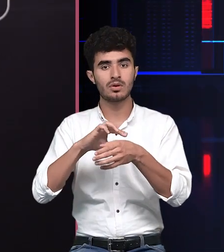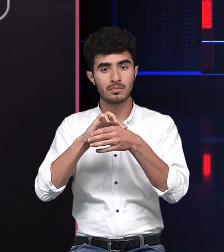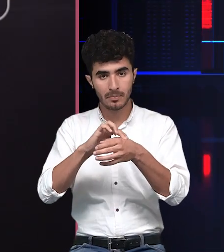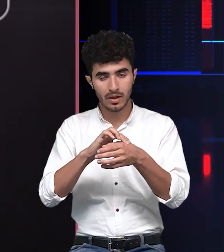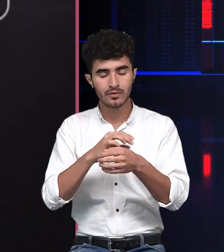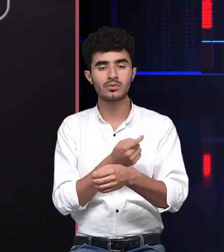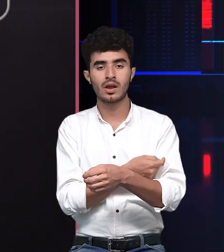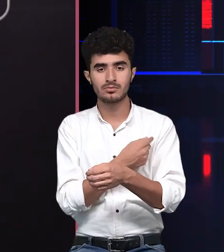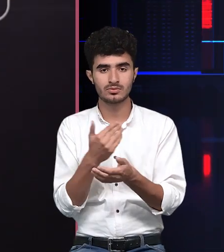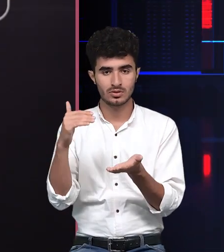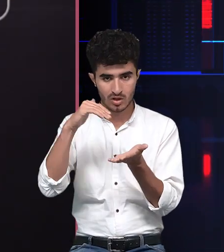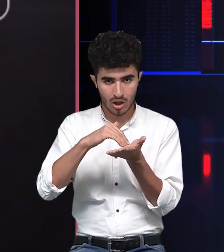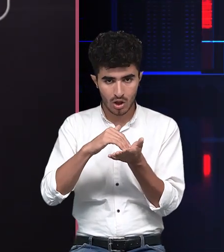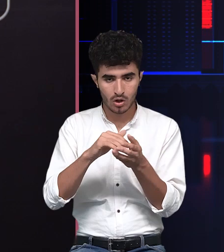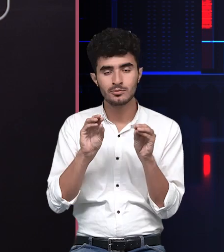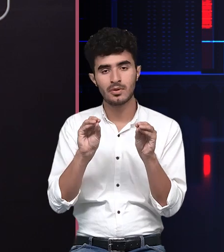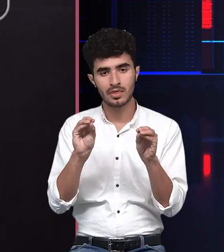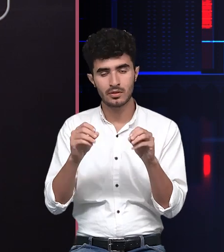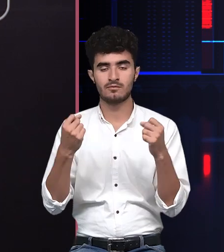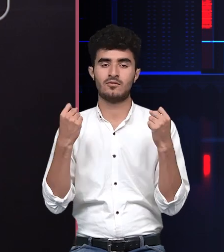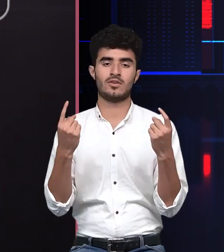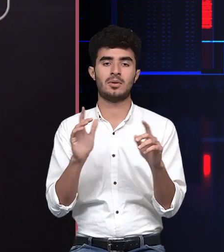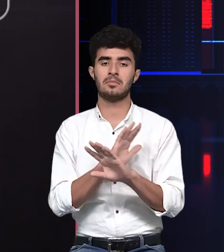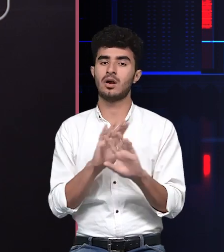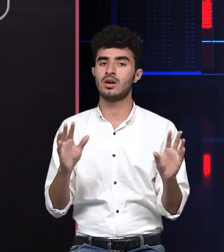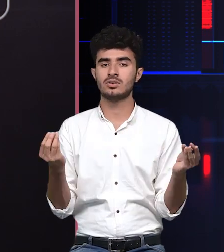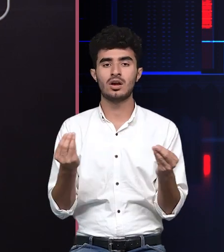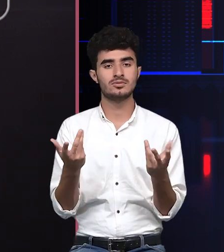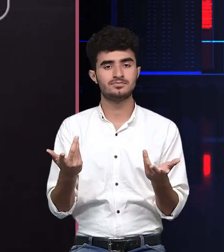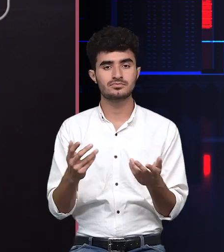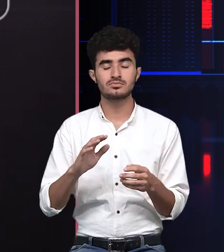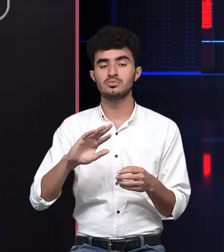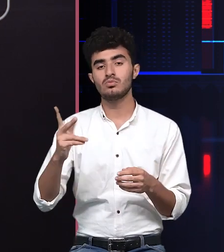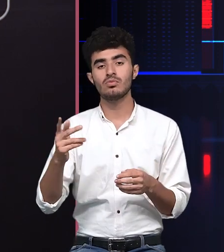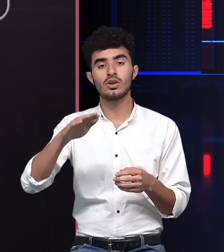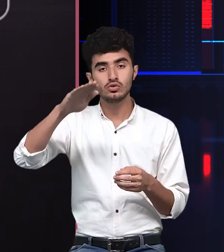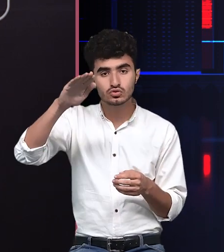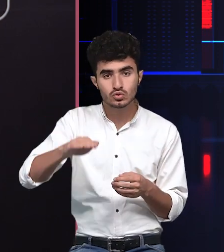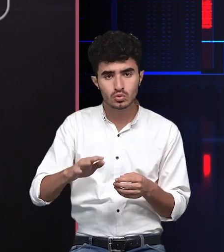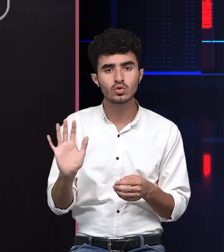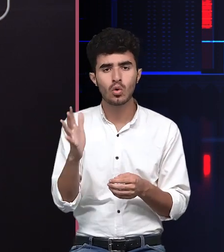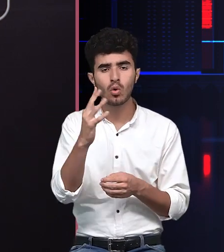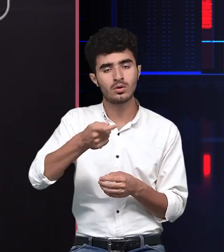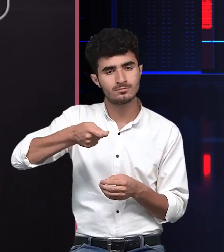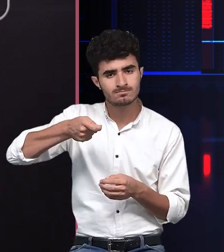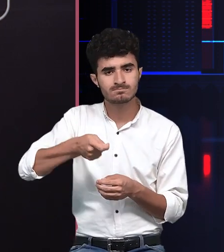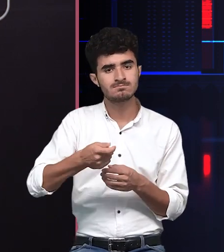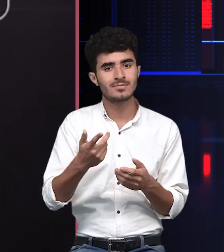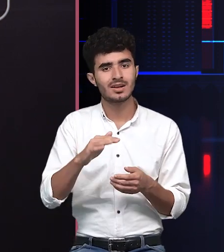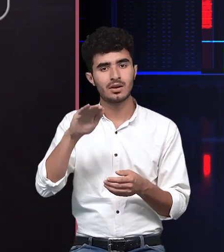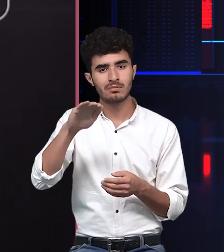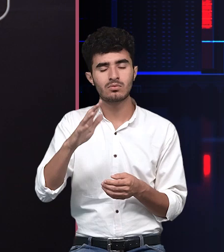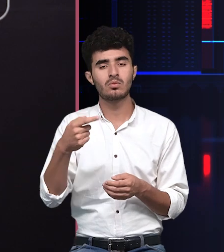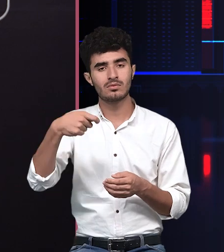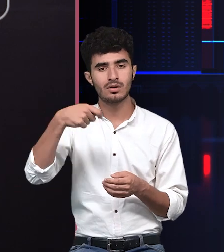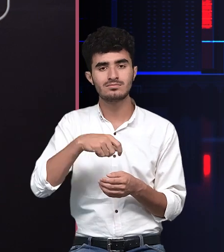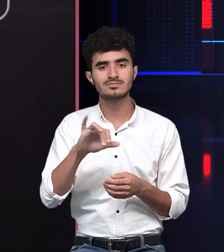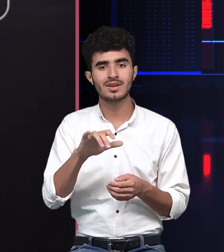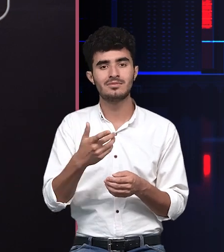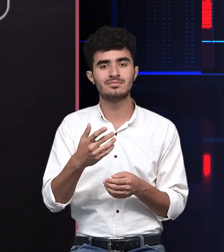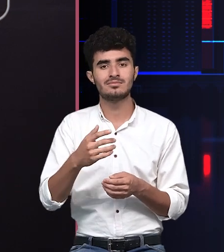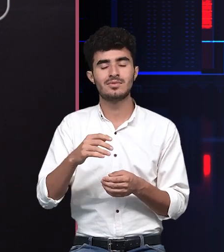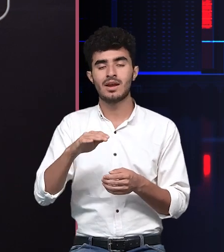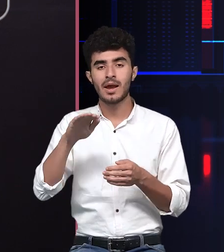बात करते हैं। ट्रॉमा इटसेल्फ इसका क्या मतलब है? इसका मतलब है ज़ख़म, कि वो ज़ख़म जो हमारे अंदर लगा है, जो